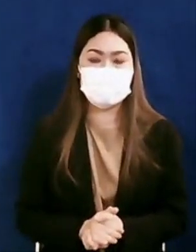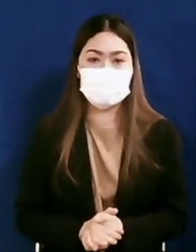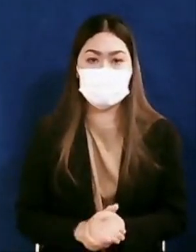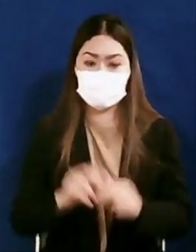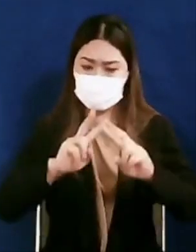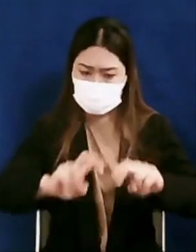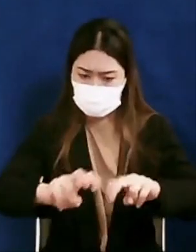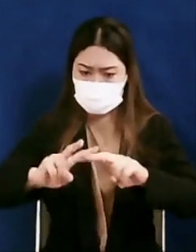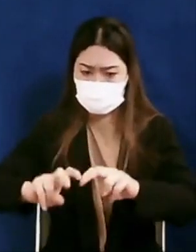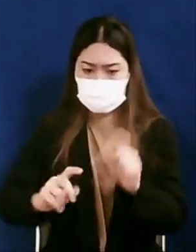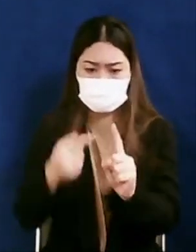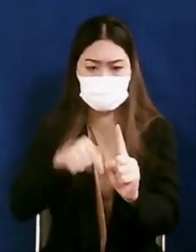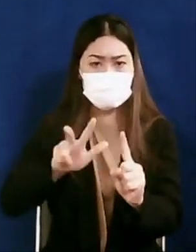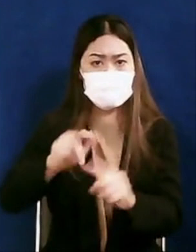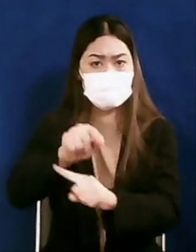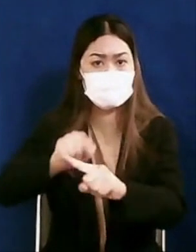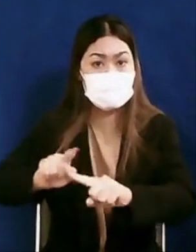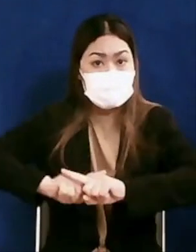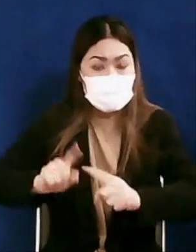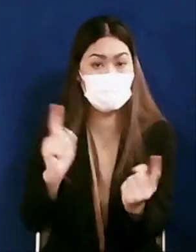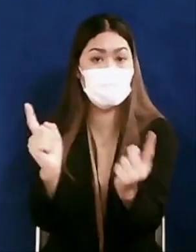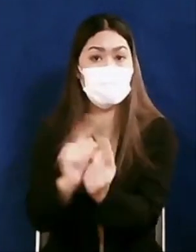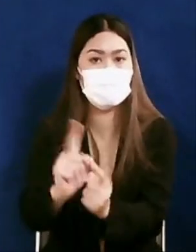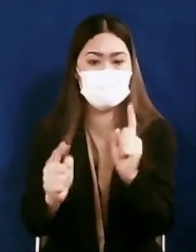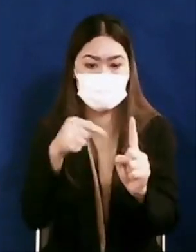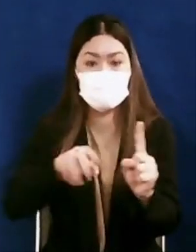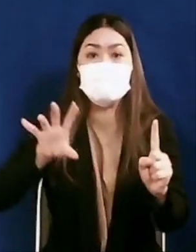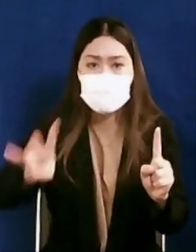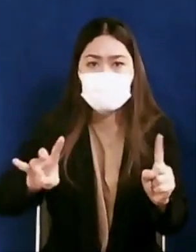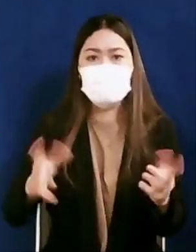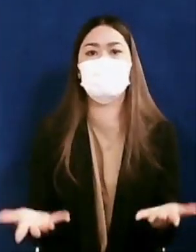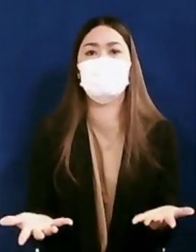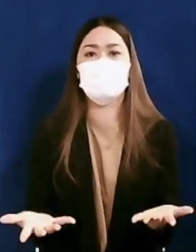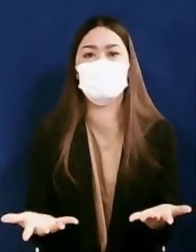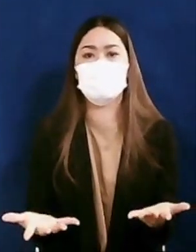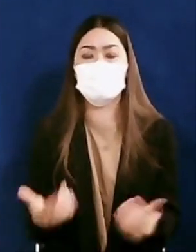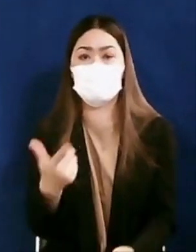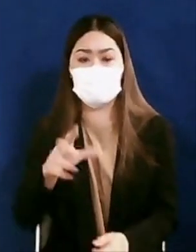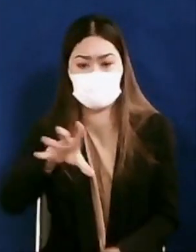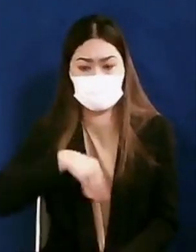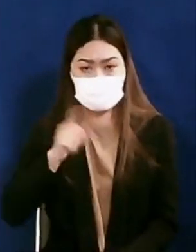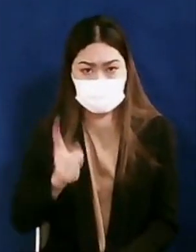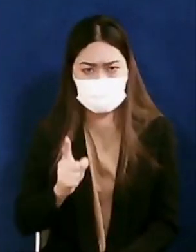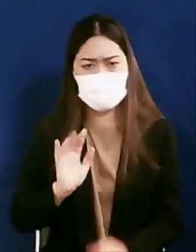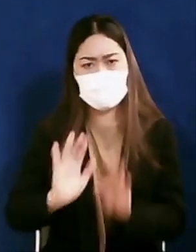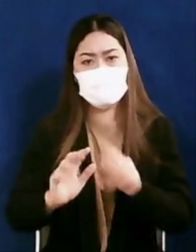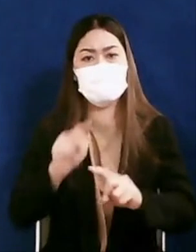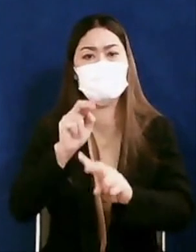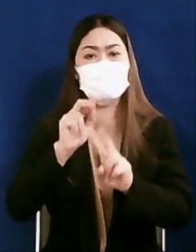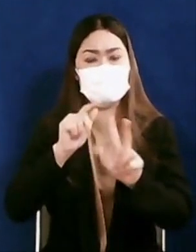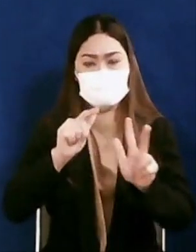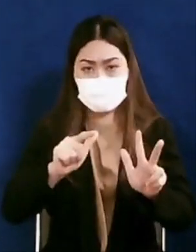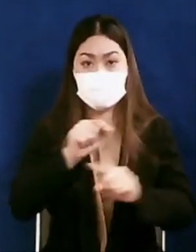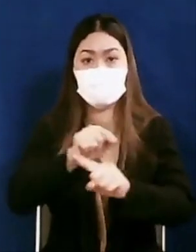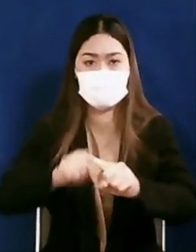ยเข้ามาในระบบแค่ 1.3% แต่ว่าเราไปหาเจออีก 1.7เพราะฉะนั้นอัตราการติดเชื้อจริงๆคือ3ประมาณ 3% นะครับ